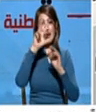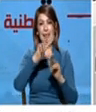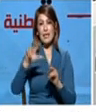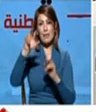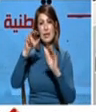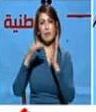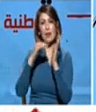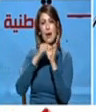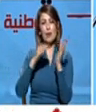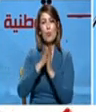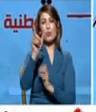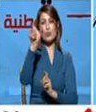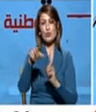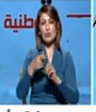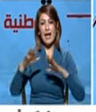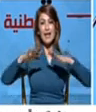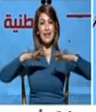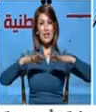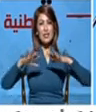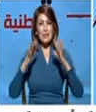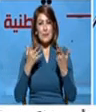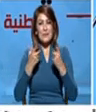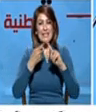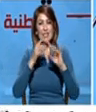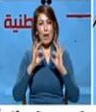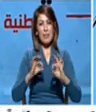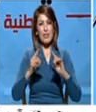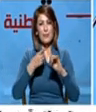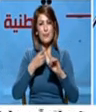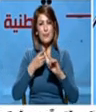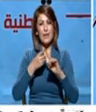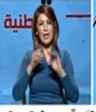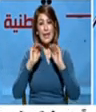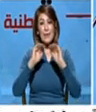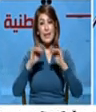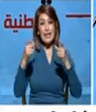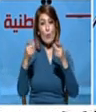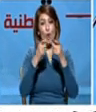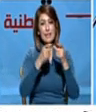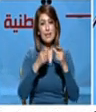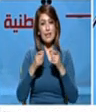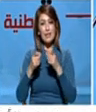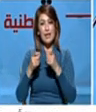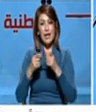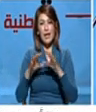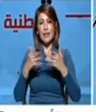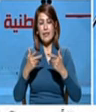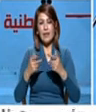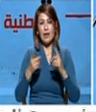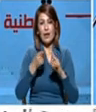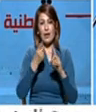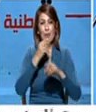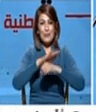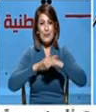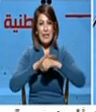يرافقه مؤسساتي الاجراءات شو تتمثل اساسا في اه تمكين المؤسسات لم تبرم الحجر الصحي اللي شملها قرار